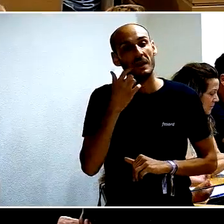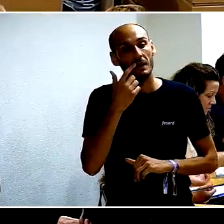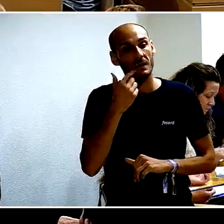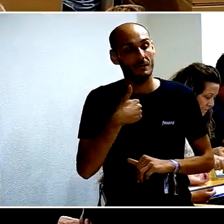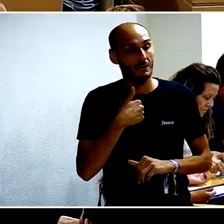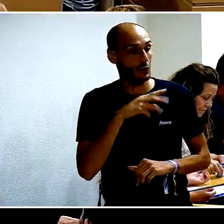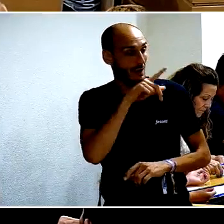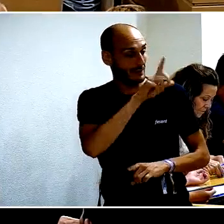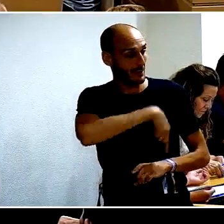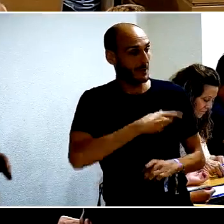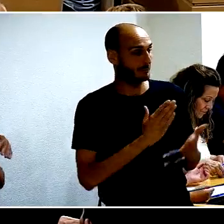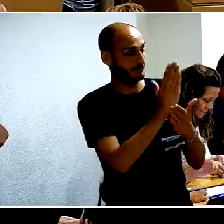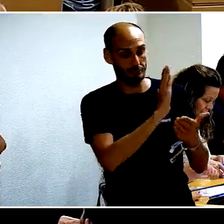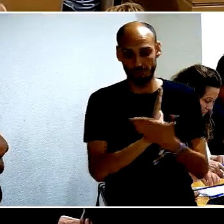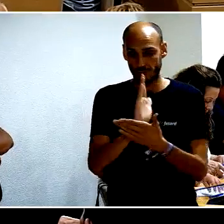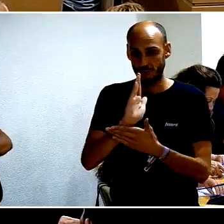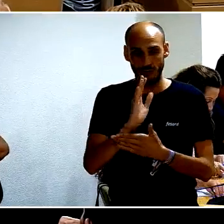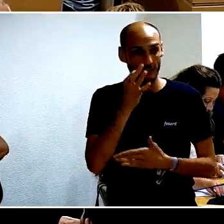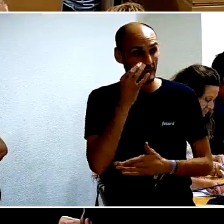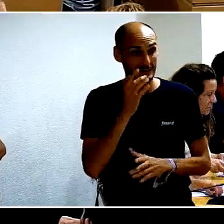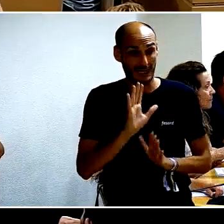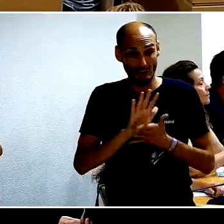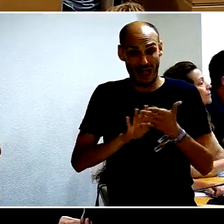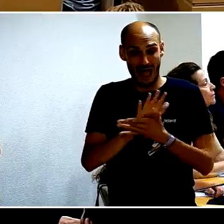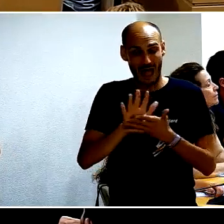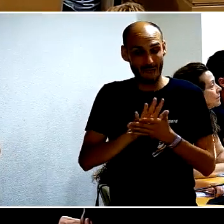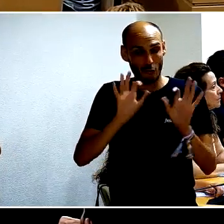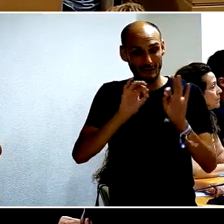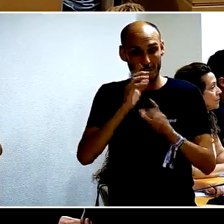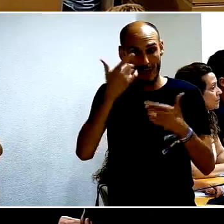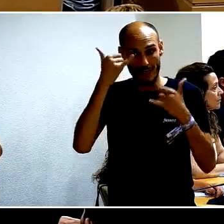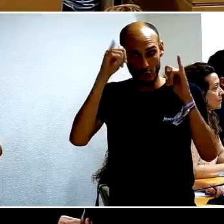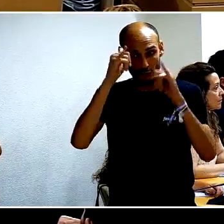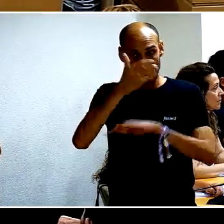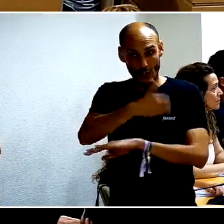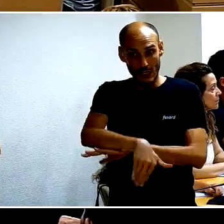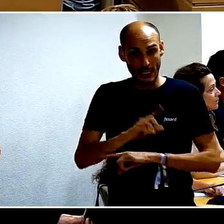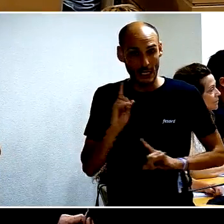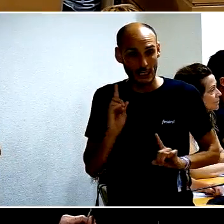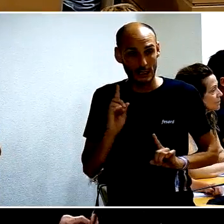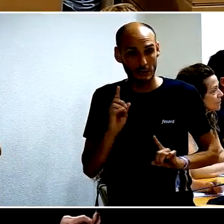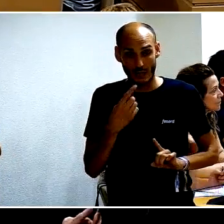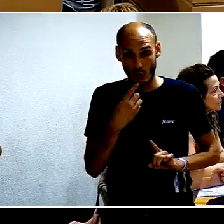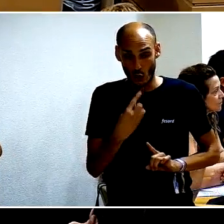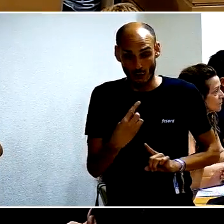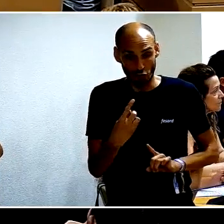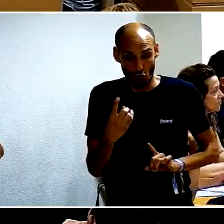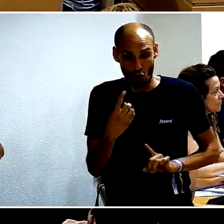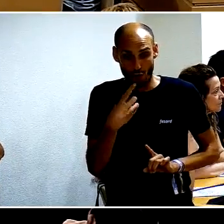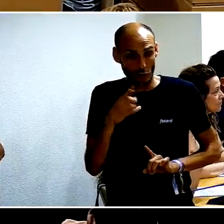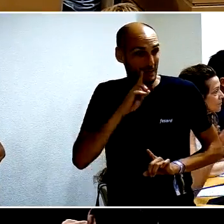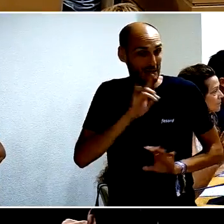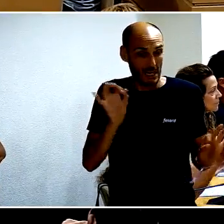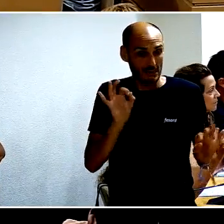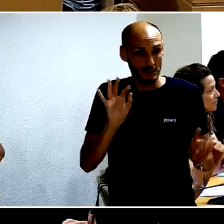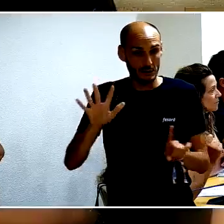fent consignes a favor dels bous al carrer. Vull dir, no estic en res que no hagi passat. Estaven fent consignes a